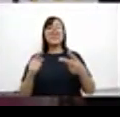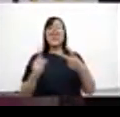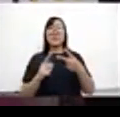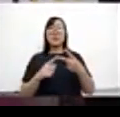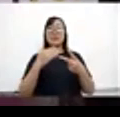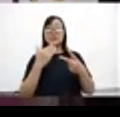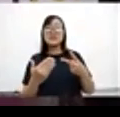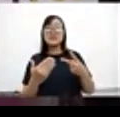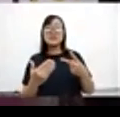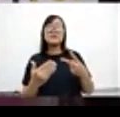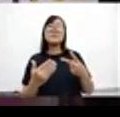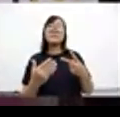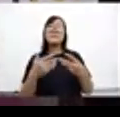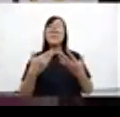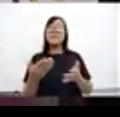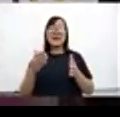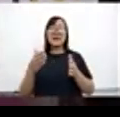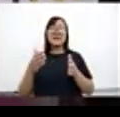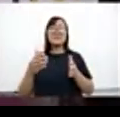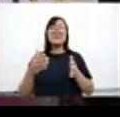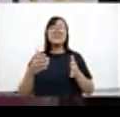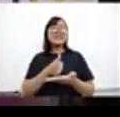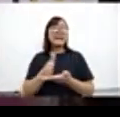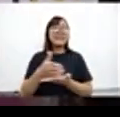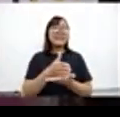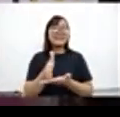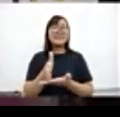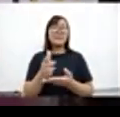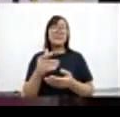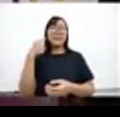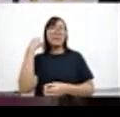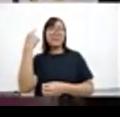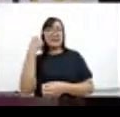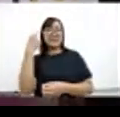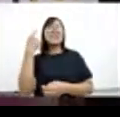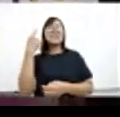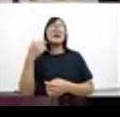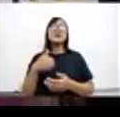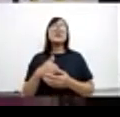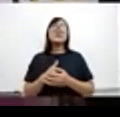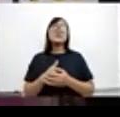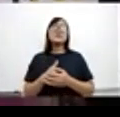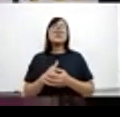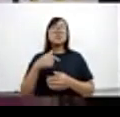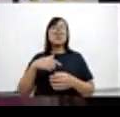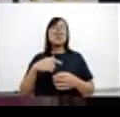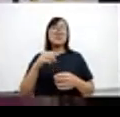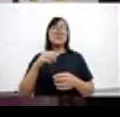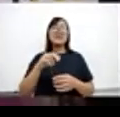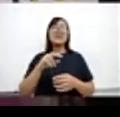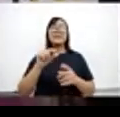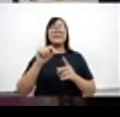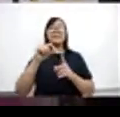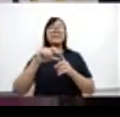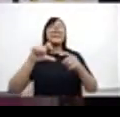strategi atau pendampingan dari pemerintah untuk menjaga keberlanjutan program pserta ke sesuai dengan